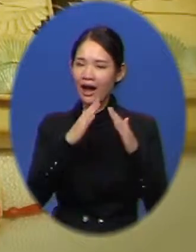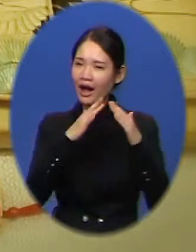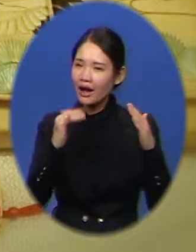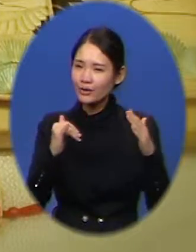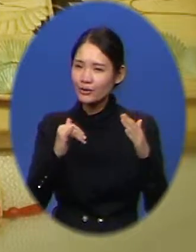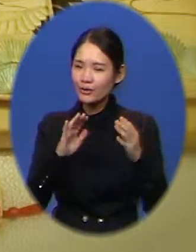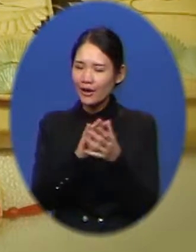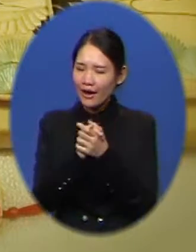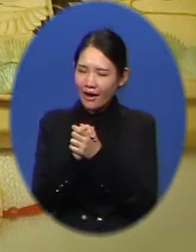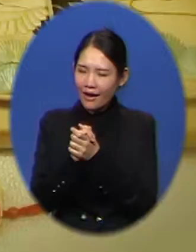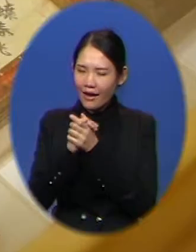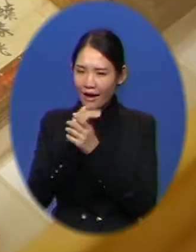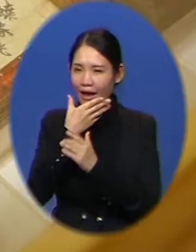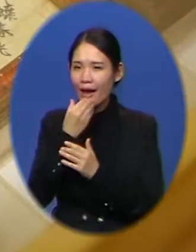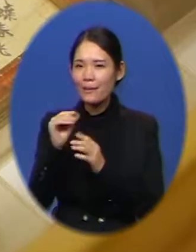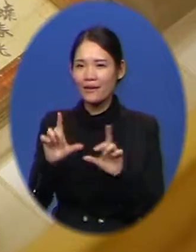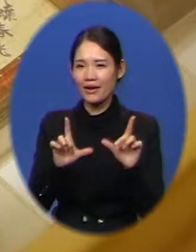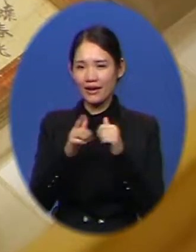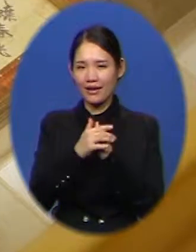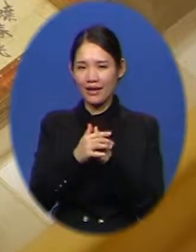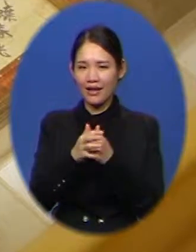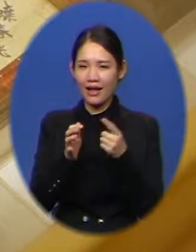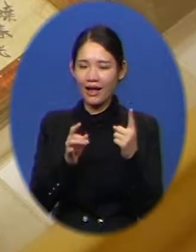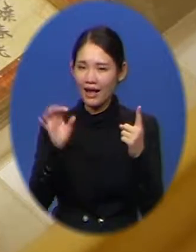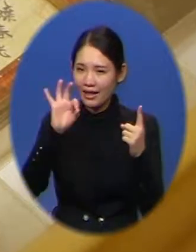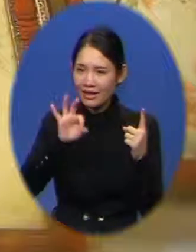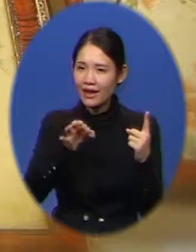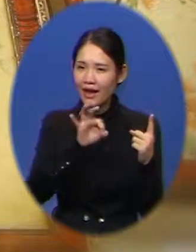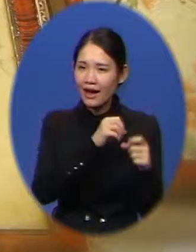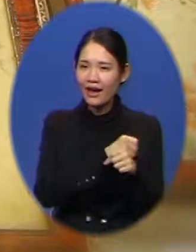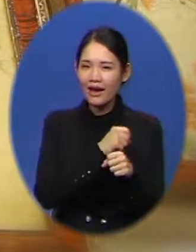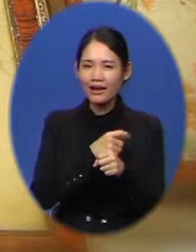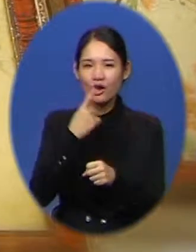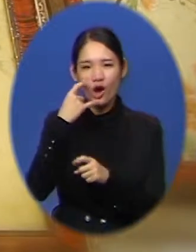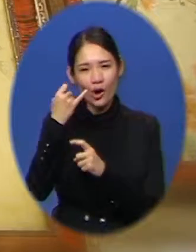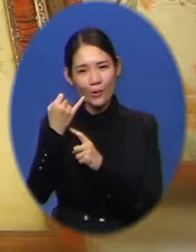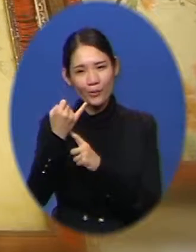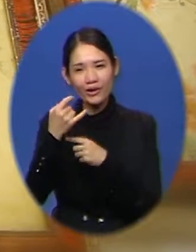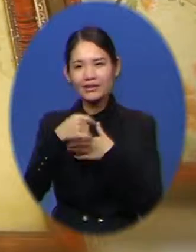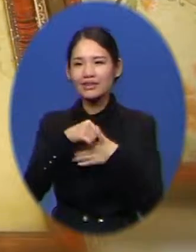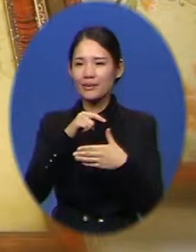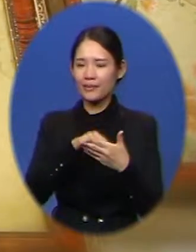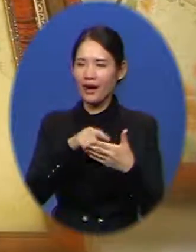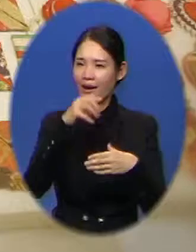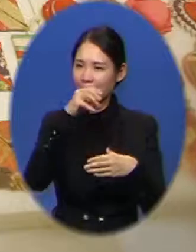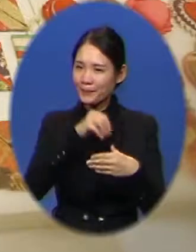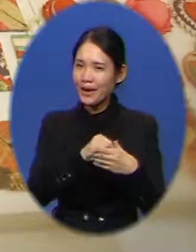기원하면서 한 땀 한 땀 정성스레 수를 놓은 어머니들의 마음이 담겨 있는데요.